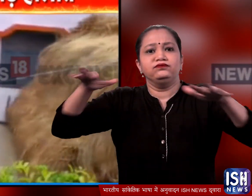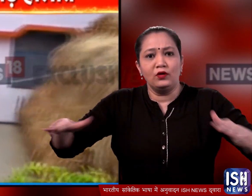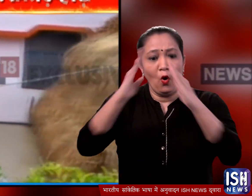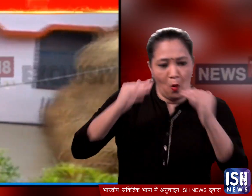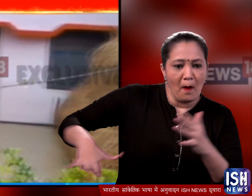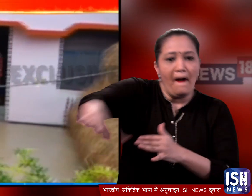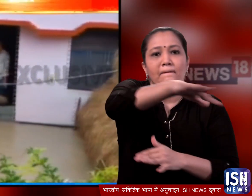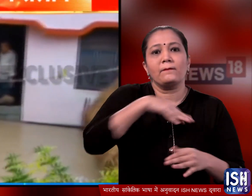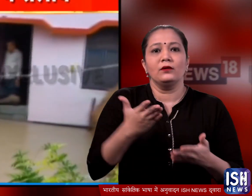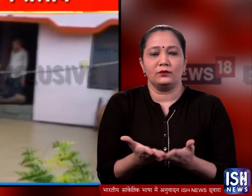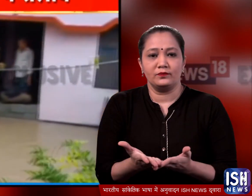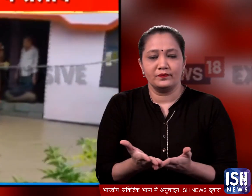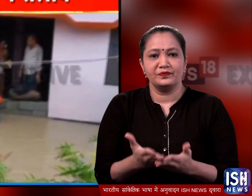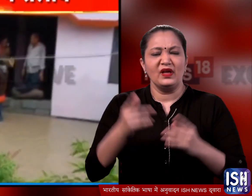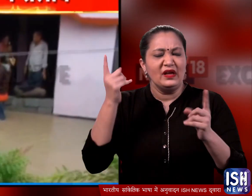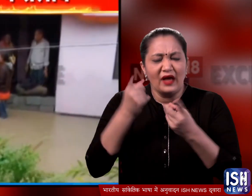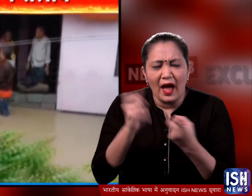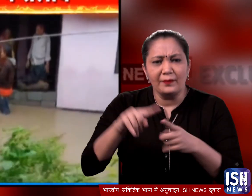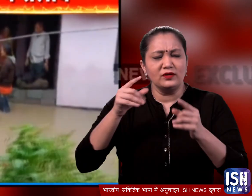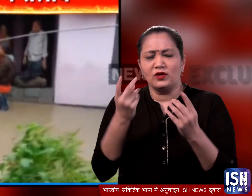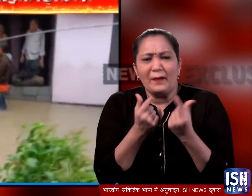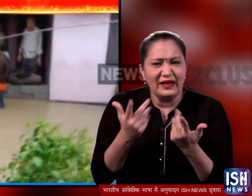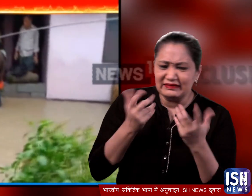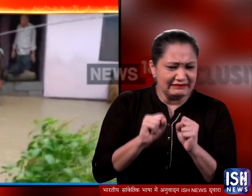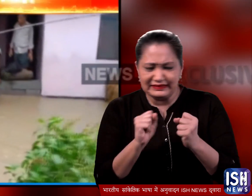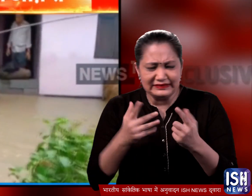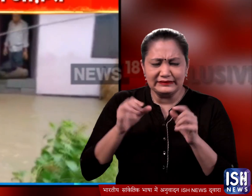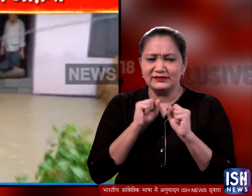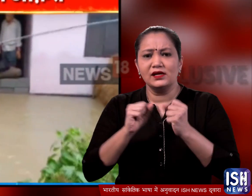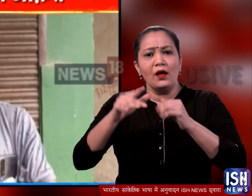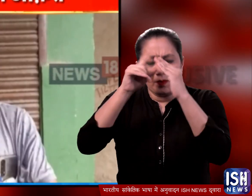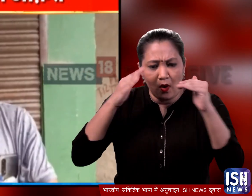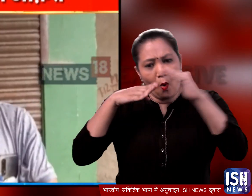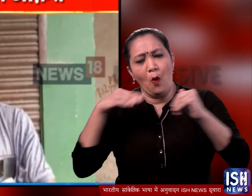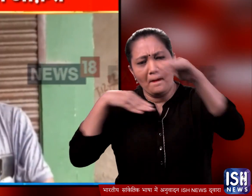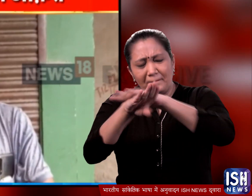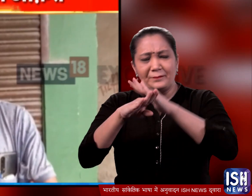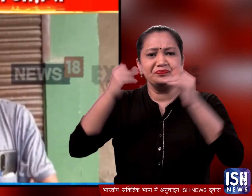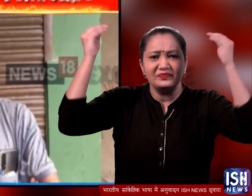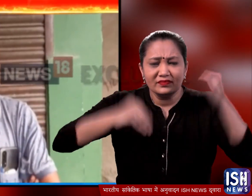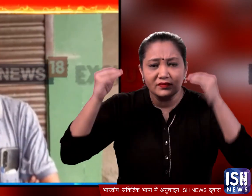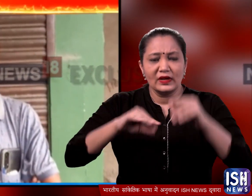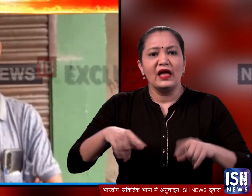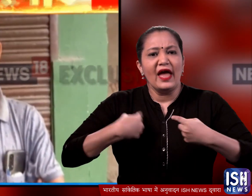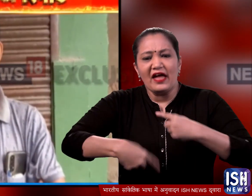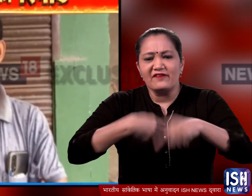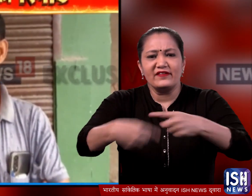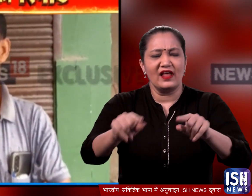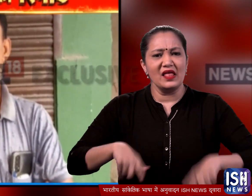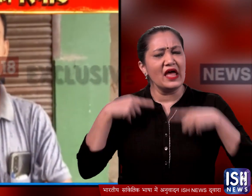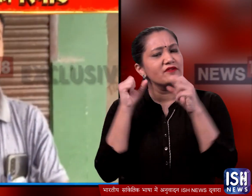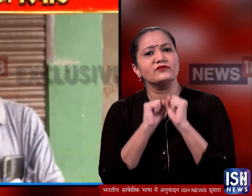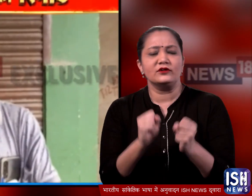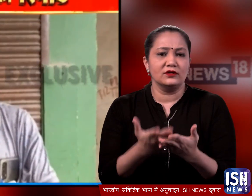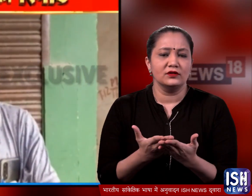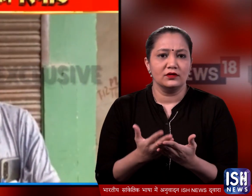रिहायशी इलाकों में घुस गया। अचानक हालात बिगड़ने से कई लोग तो घरों में रहने के लिए मजबूर हो गए। लगातार हो रही बारिश से आम जीवन भी प्रभावित